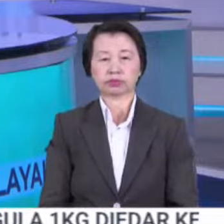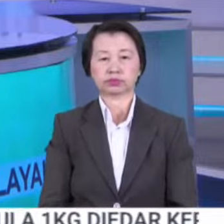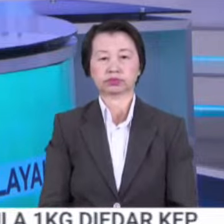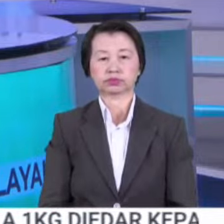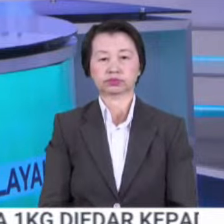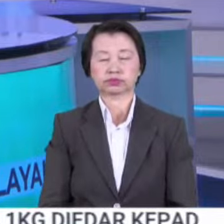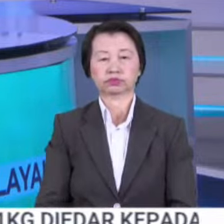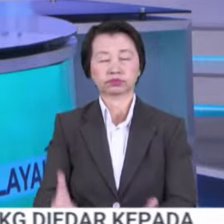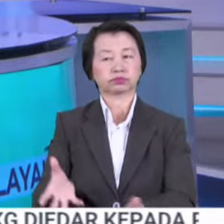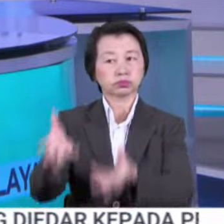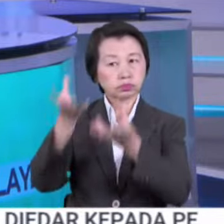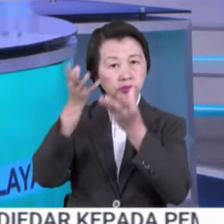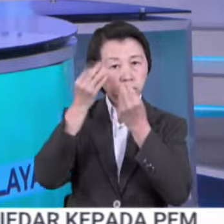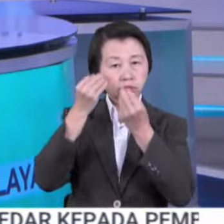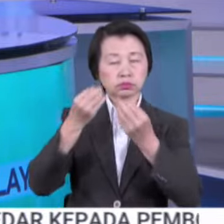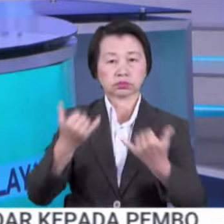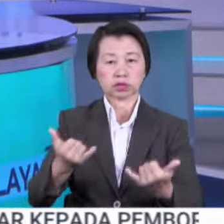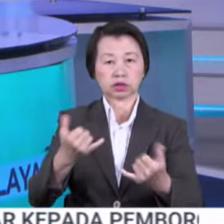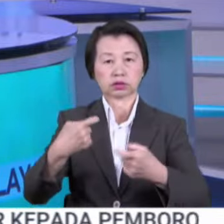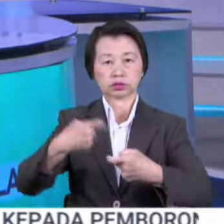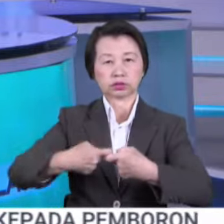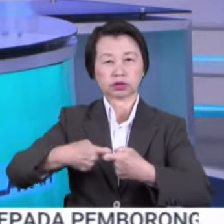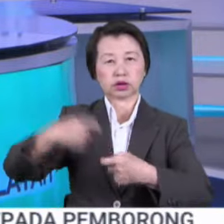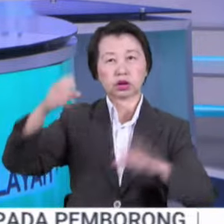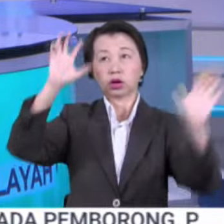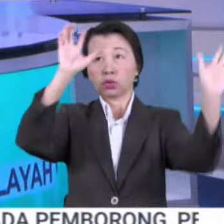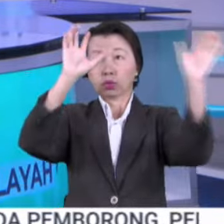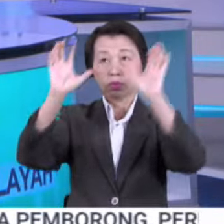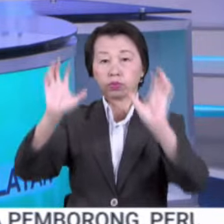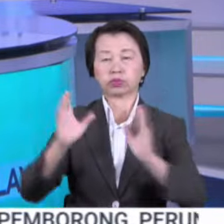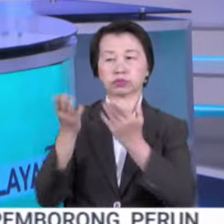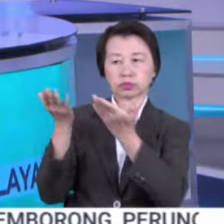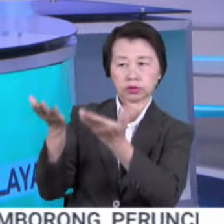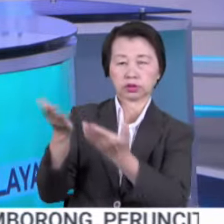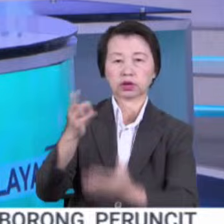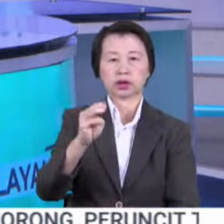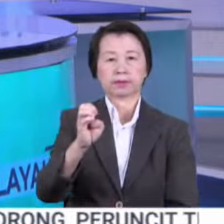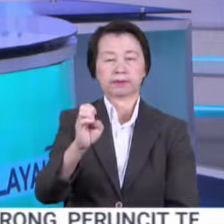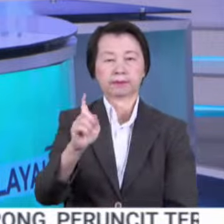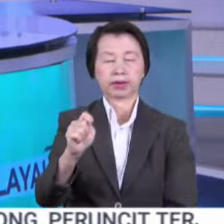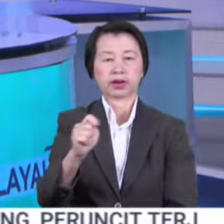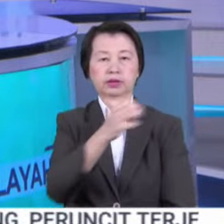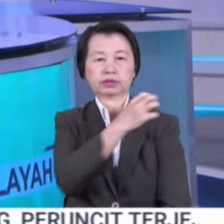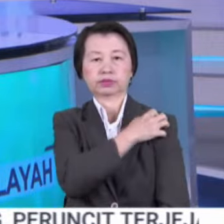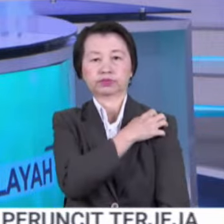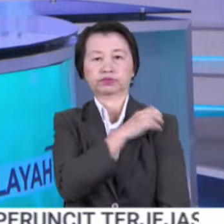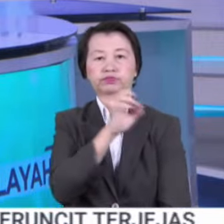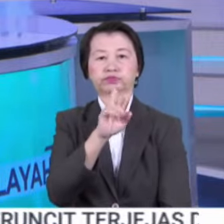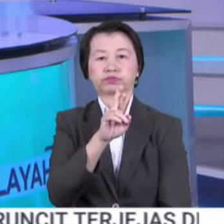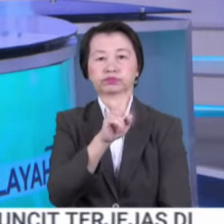untuk mendapatkan makluman semasa berkaitan cuaca kita langsung ke Indonesia bersama pegawainya